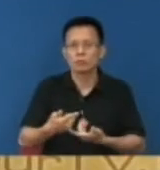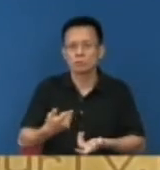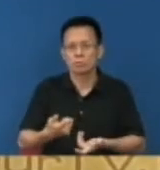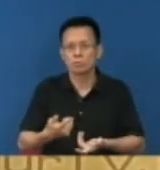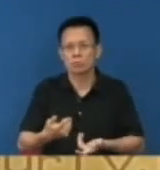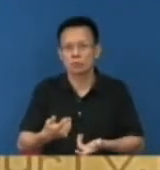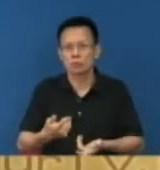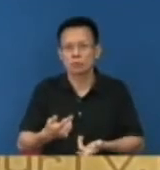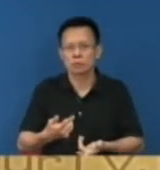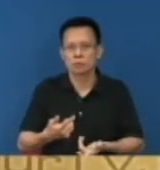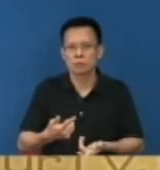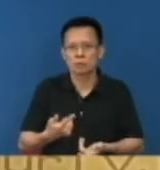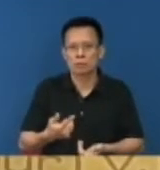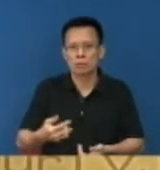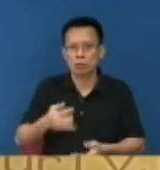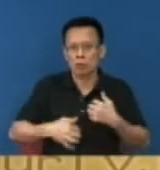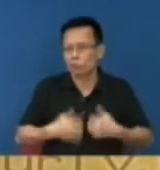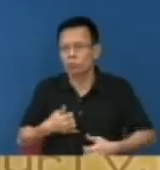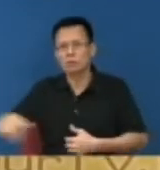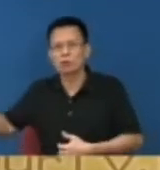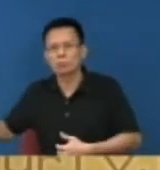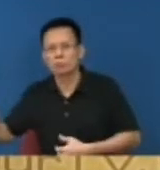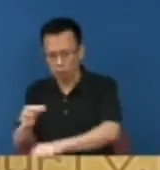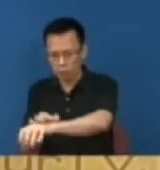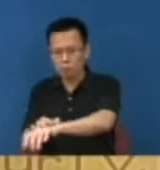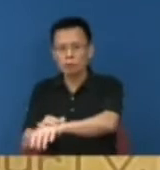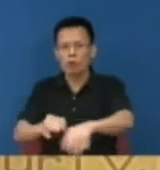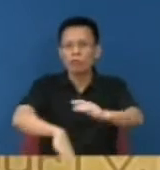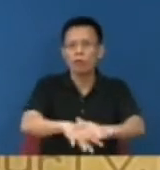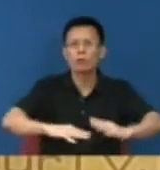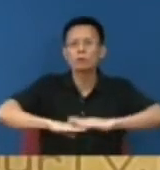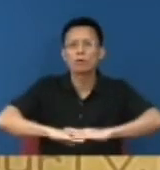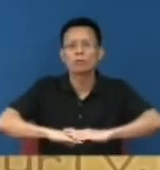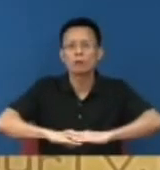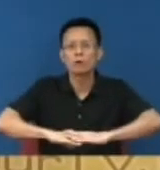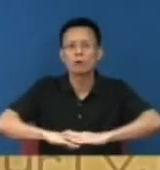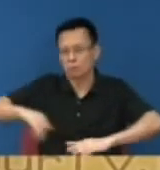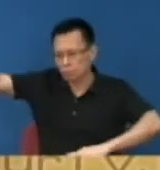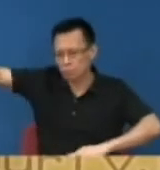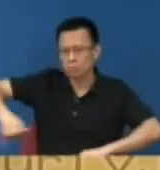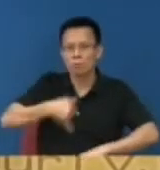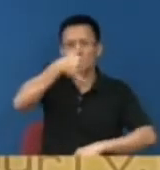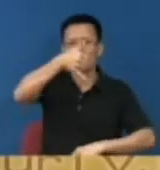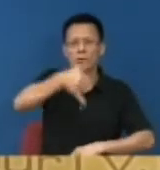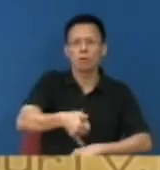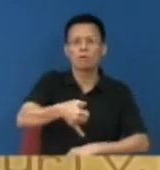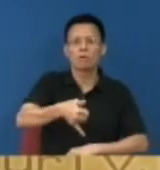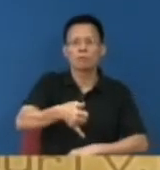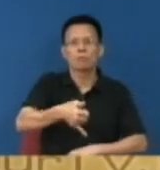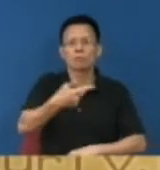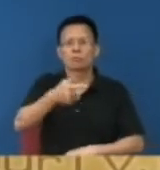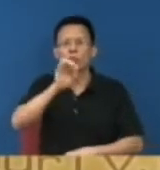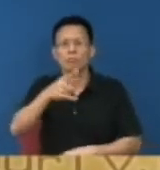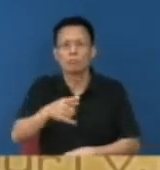倉皇辭廟。然後金佬都擺咗個台嗰度，咁走咗去，出翻嚟對住班擁